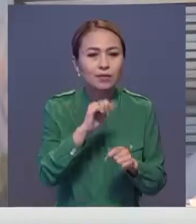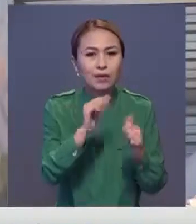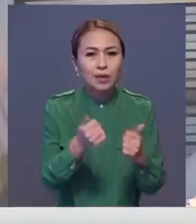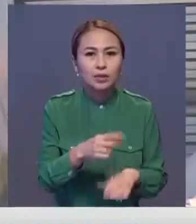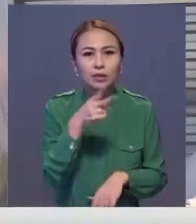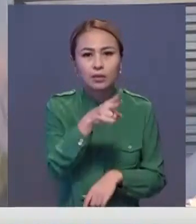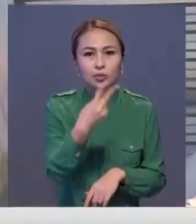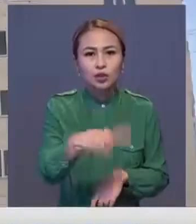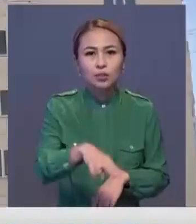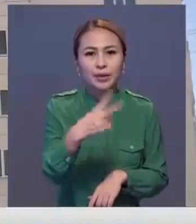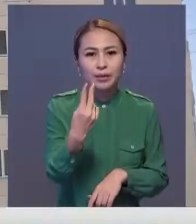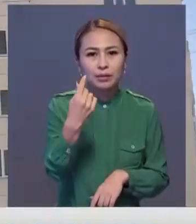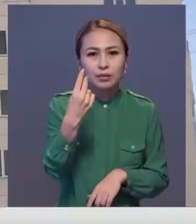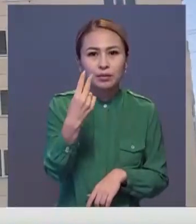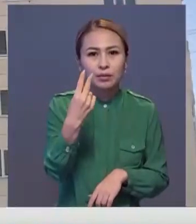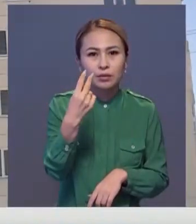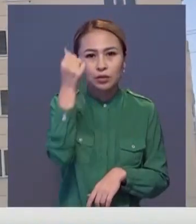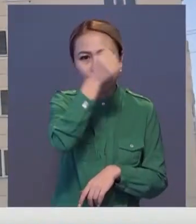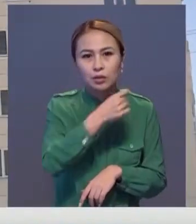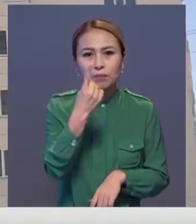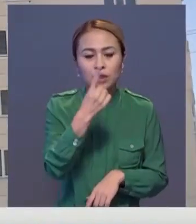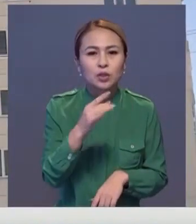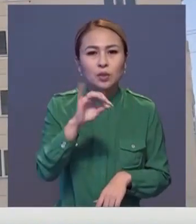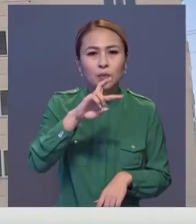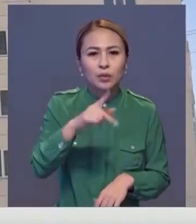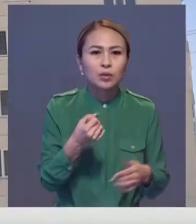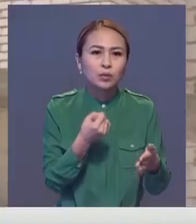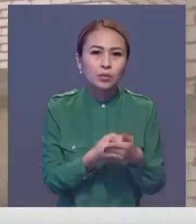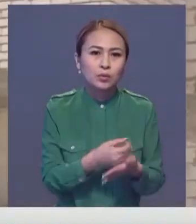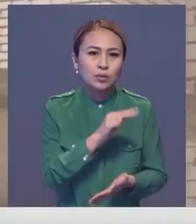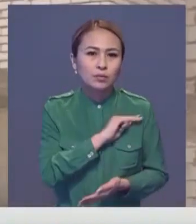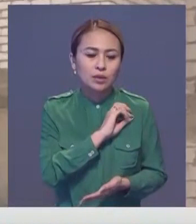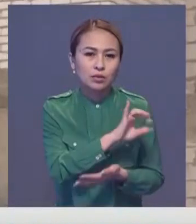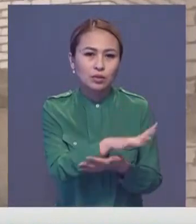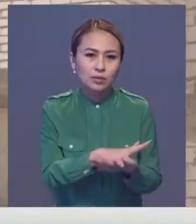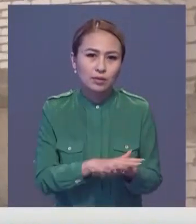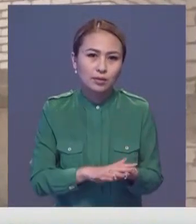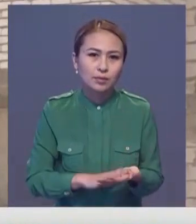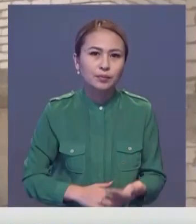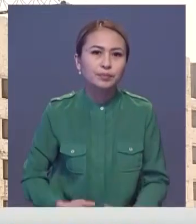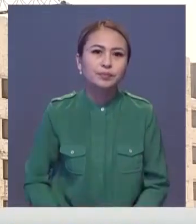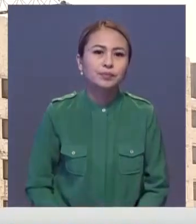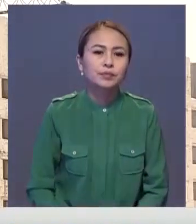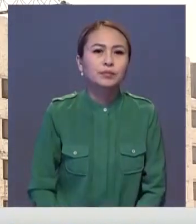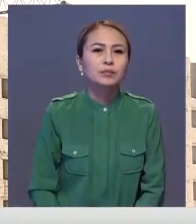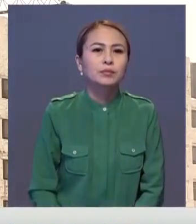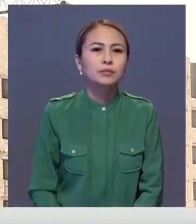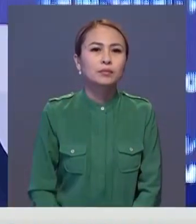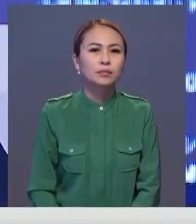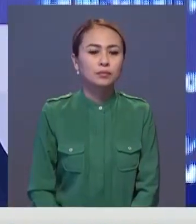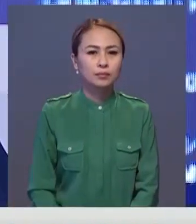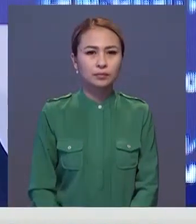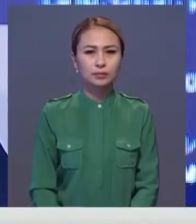ескі форматы 2022 жылдың 1 шілдесіне дейін өз қызметін жалғастыра береді.